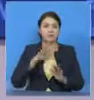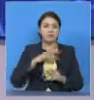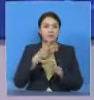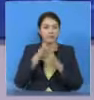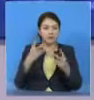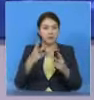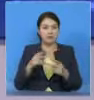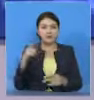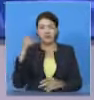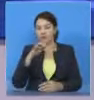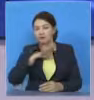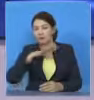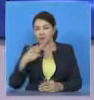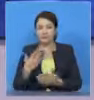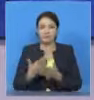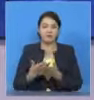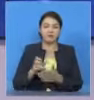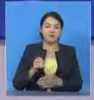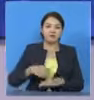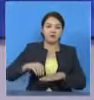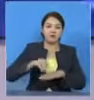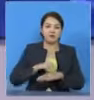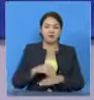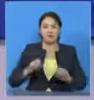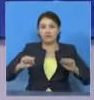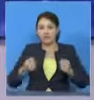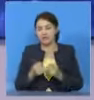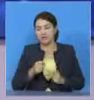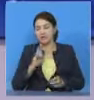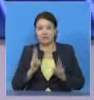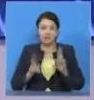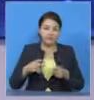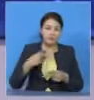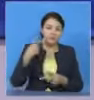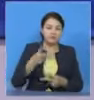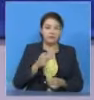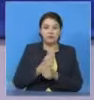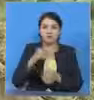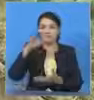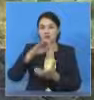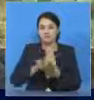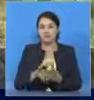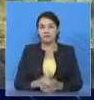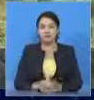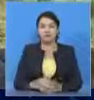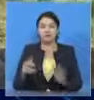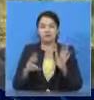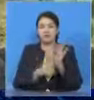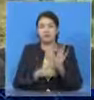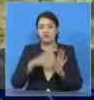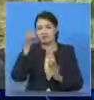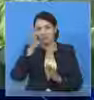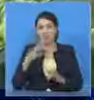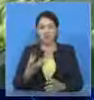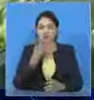көріп отырған шаруалар да көп. Олар аймақ басшысына қысқа әзірліктерін баяндап, жұмыстарын таныстырды. Бұл 8 жылдан бері